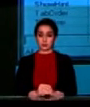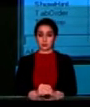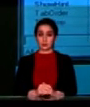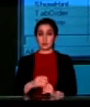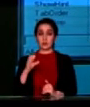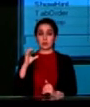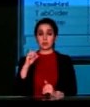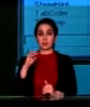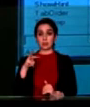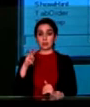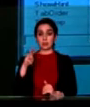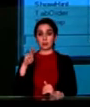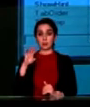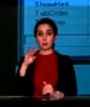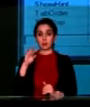Samples oynasidan